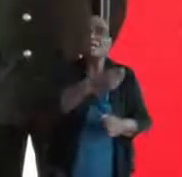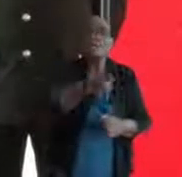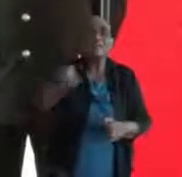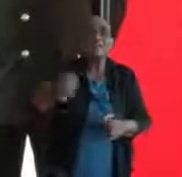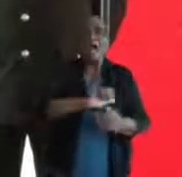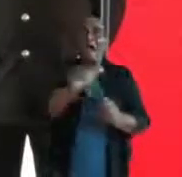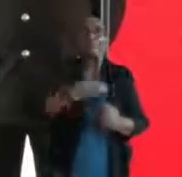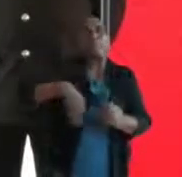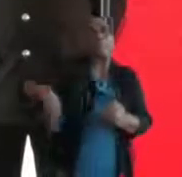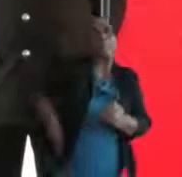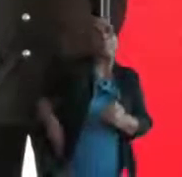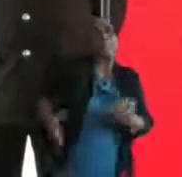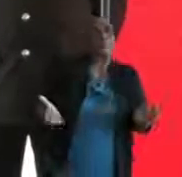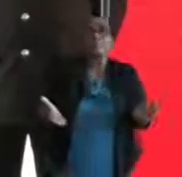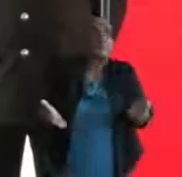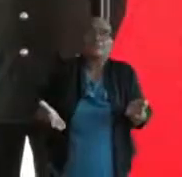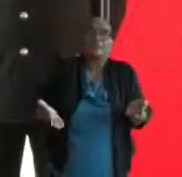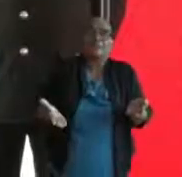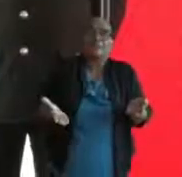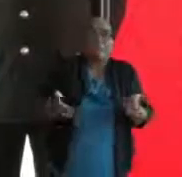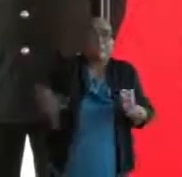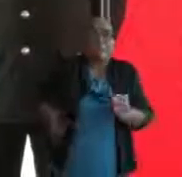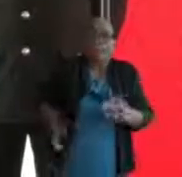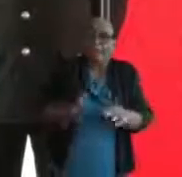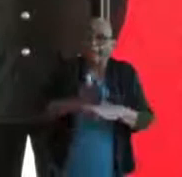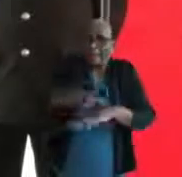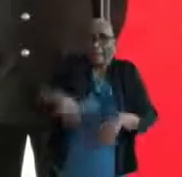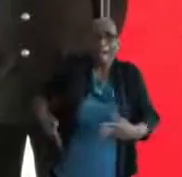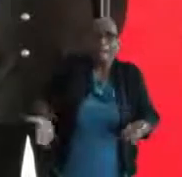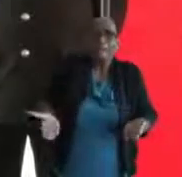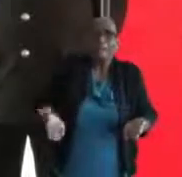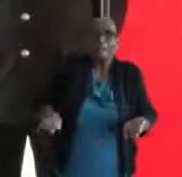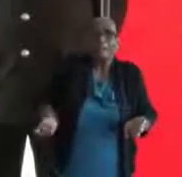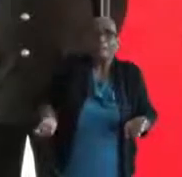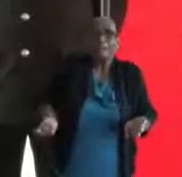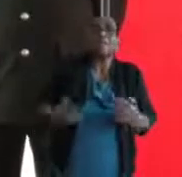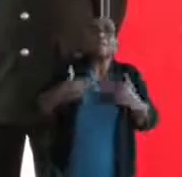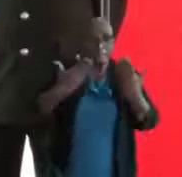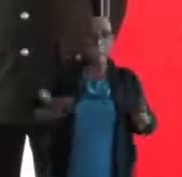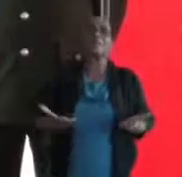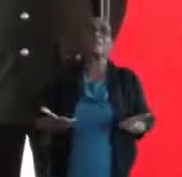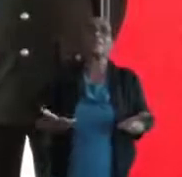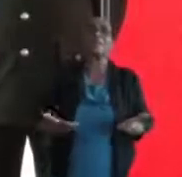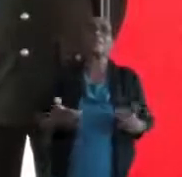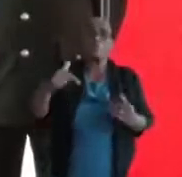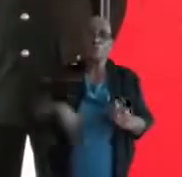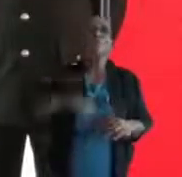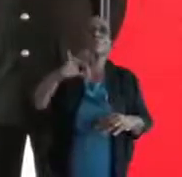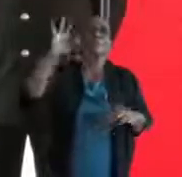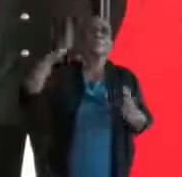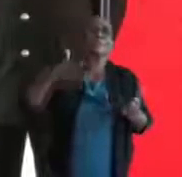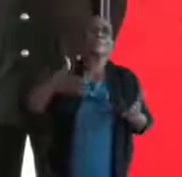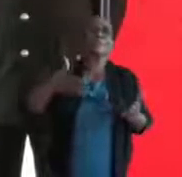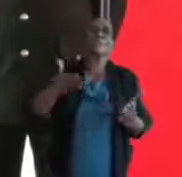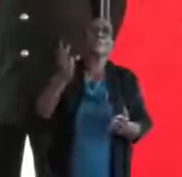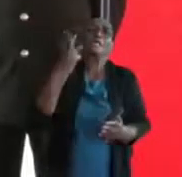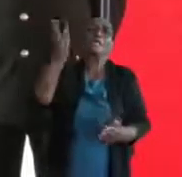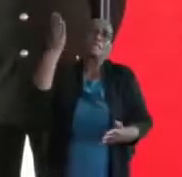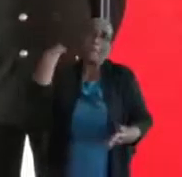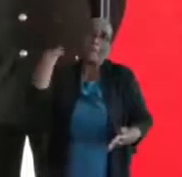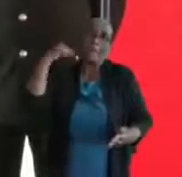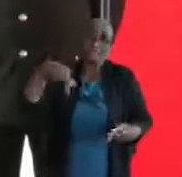zakken van individuën die daar geen recht op hebben daarom staan we er beter voor dan drie maanden